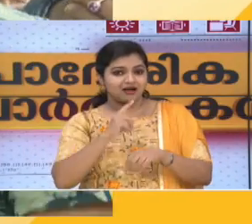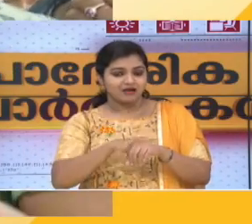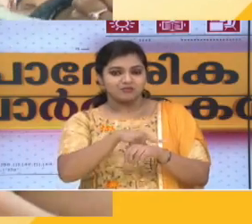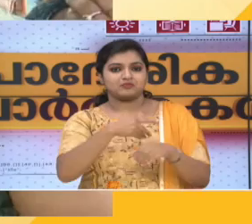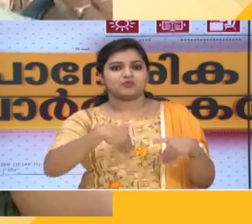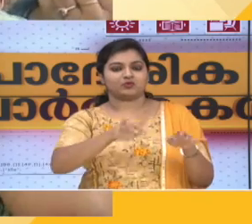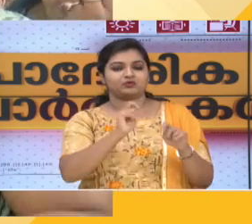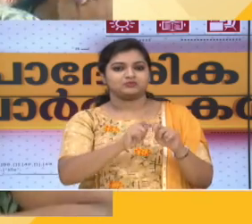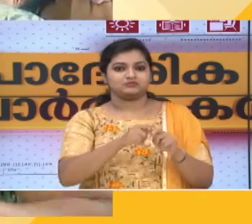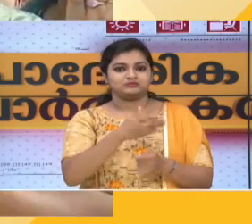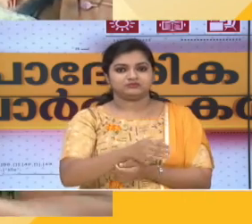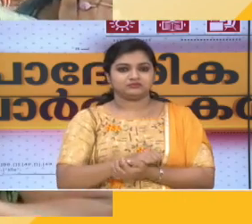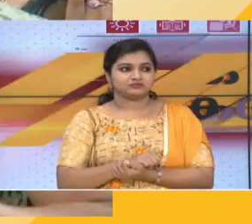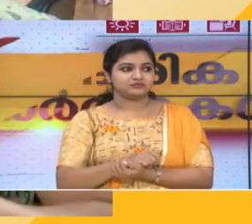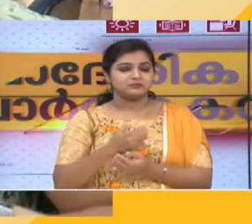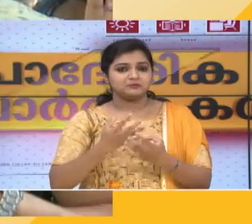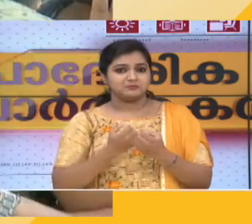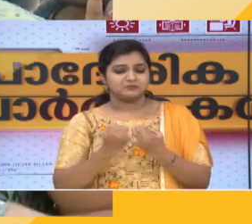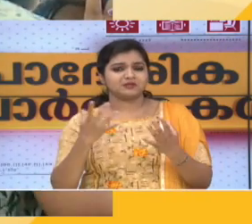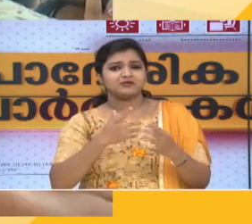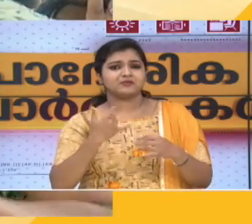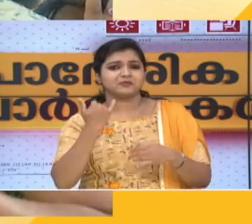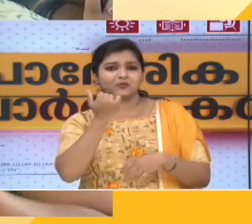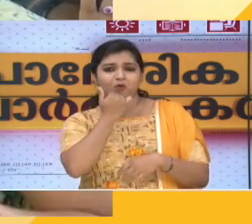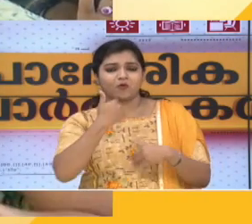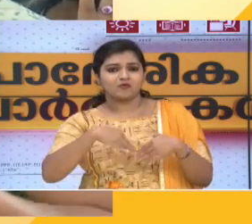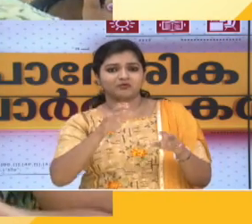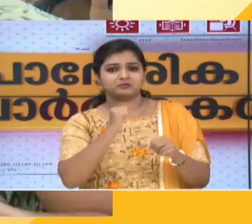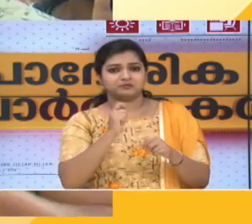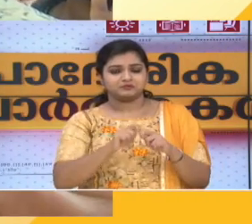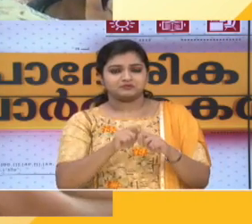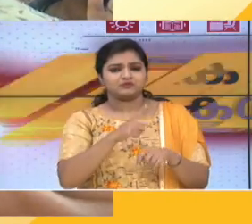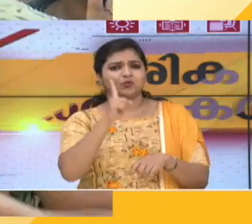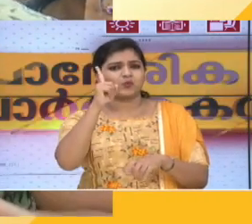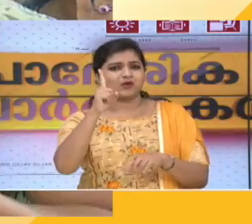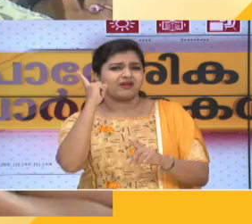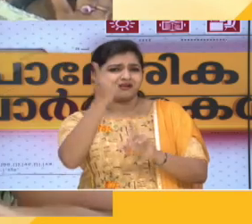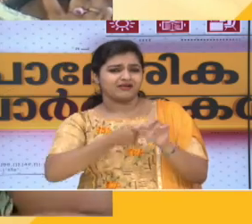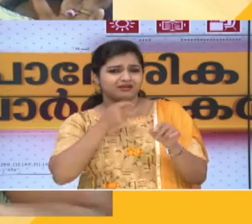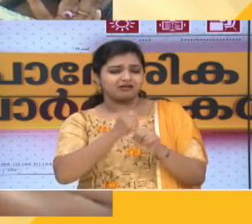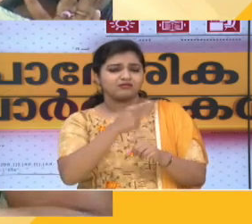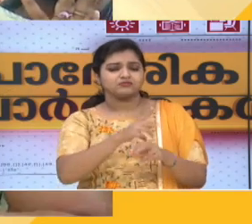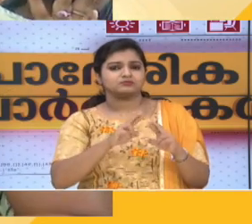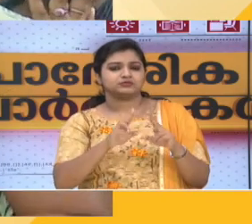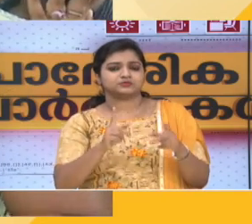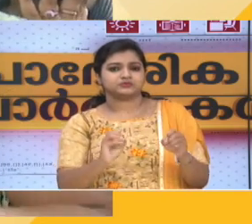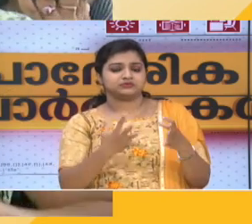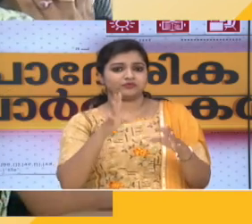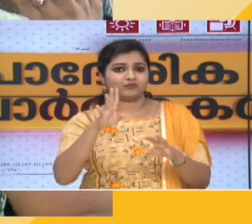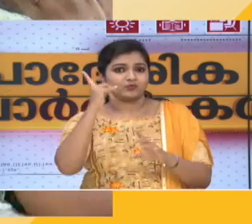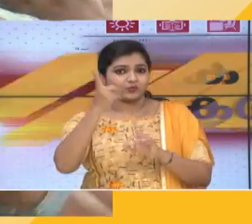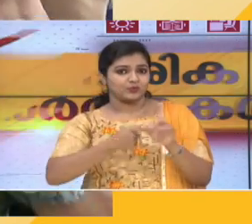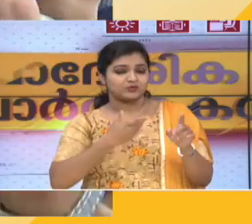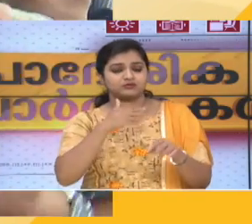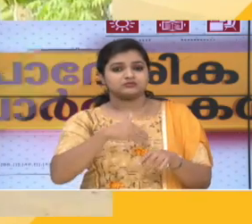നടന്നുള്ളത്. വളരെ തെറ്റായ രീതിയിലാണ് ഈ റോഡ് പണിയുന്നത്. 1 വർഷം ആകുമ്പോഴേക്ക് റോഡ് പൊളിഞ്ഞ് തുടങ്ങിയിട്ട് 4 വർഷത്തോളമായി ഈ